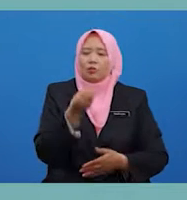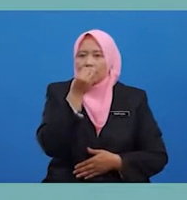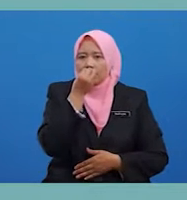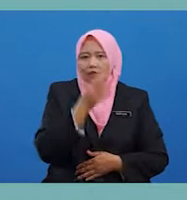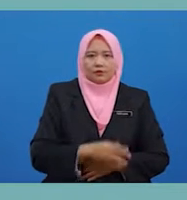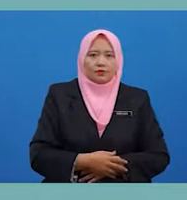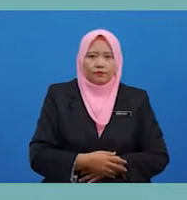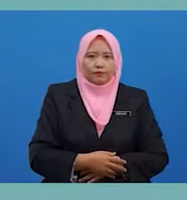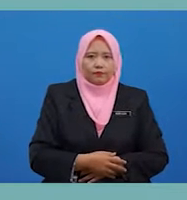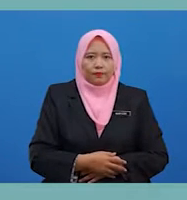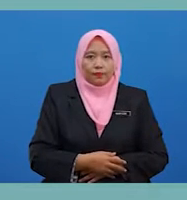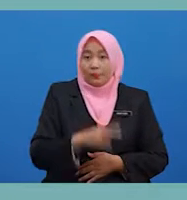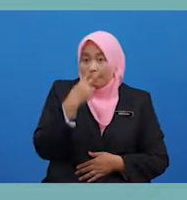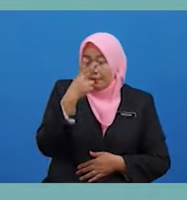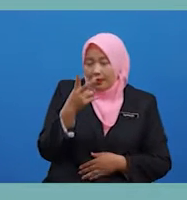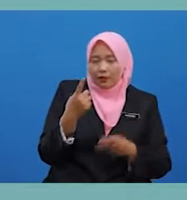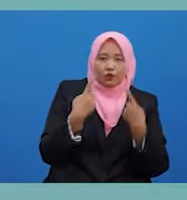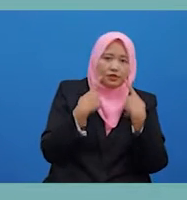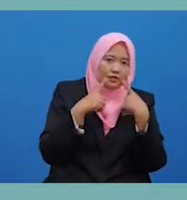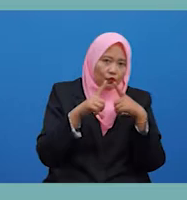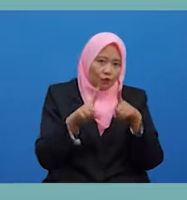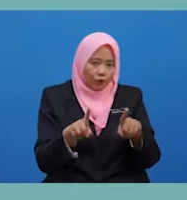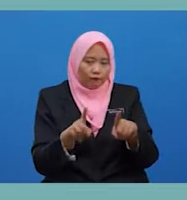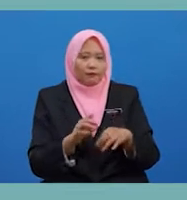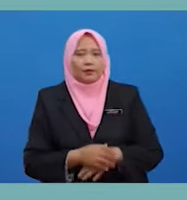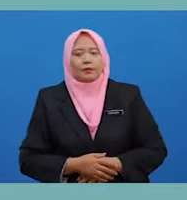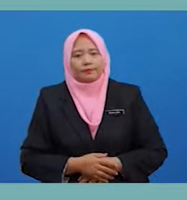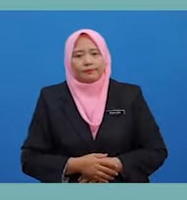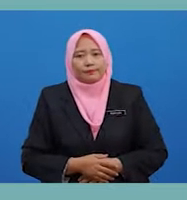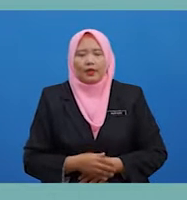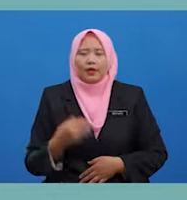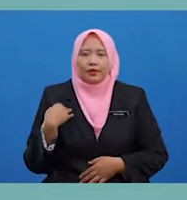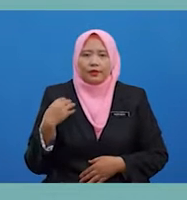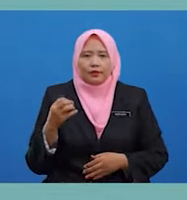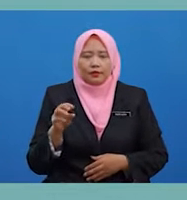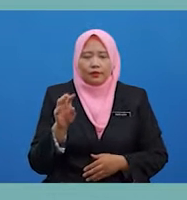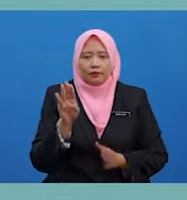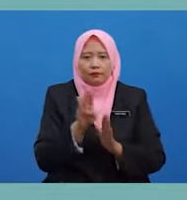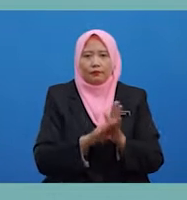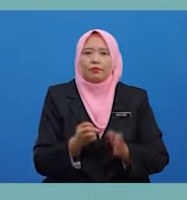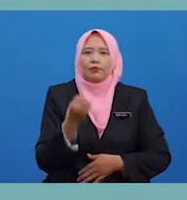Mari kita lihat jawapannya. Cikgu akan tunjukkan beberapa contoh jawapan.